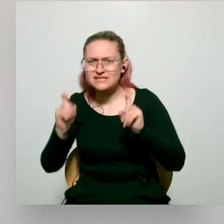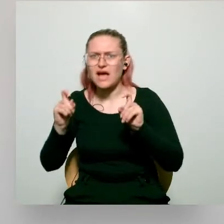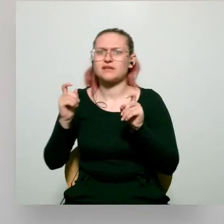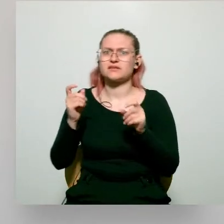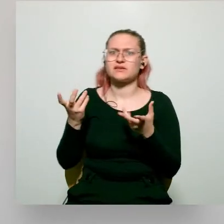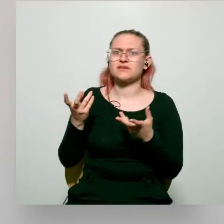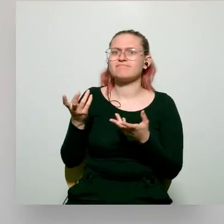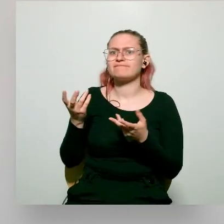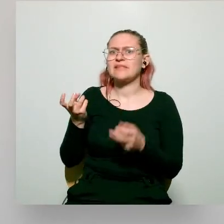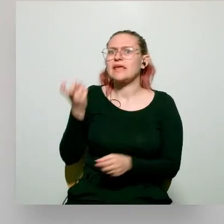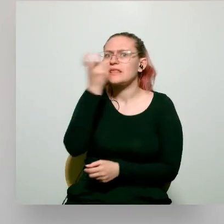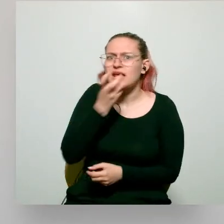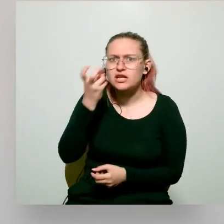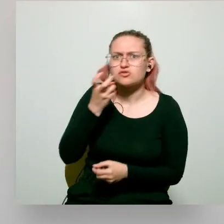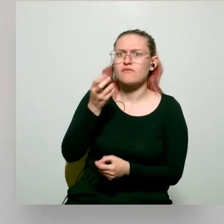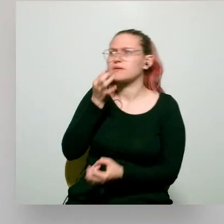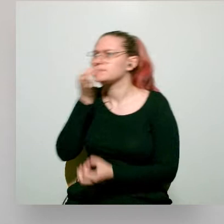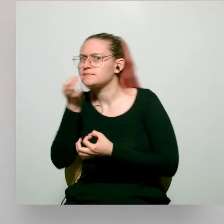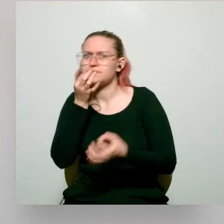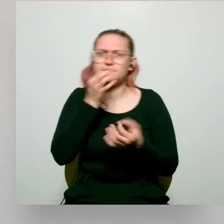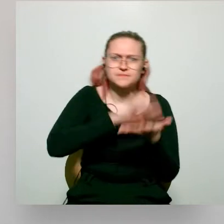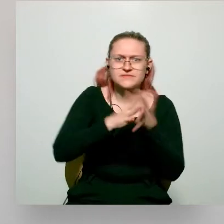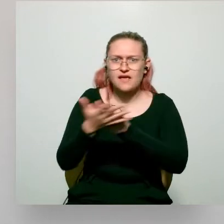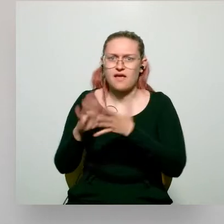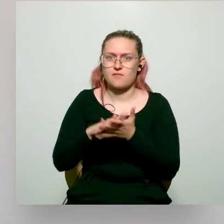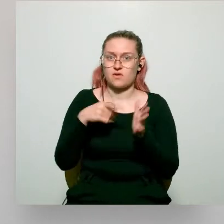I to się stało nie przez jakieś dobre okoliczności, bo powiedzmy